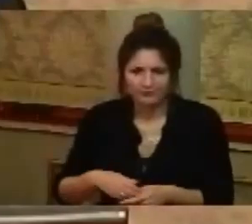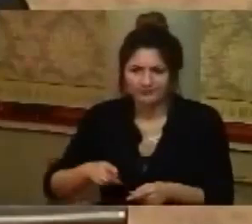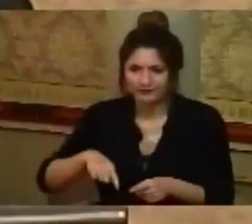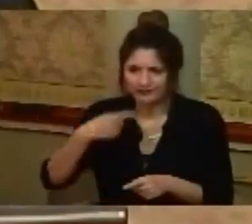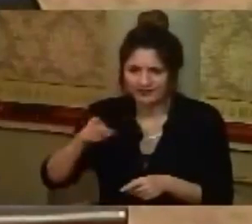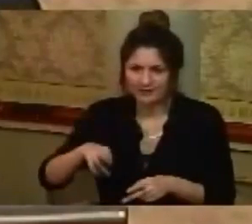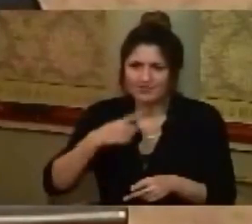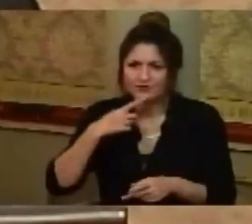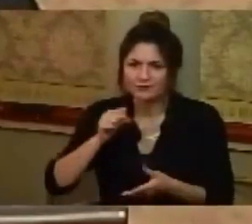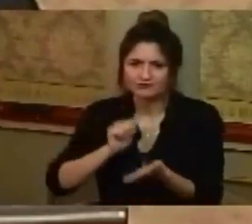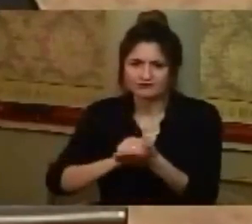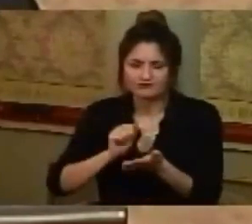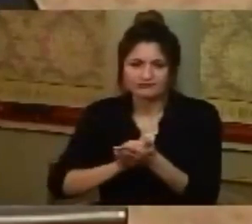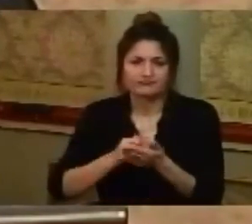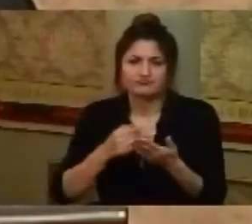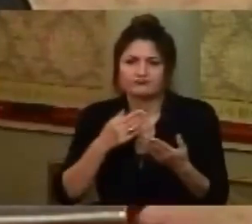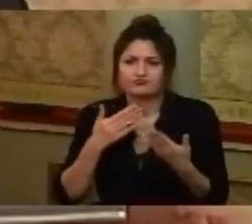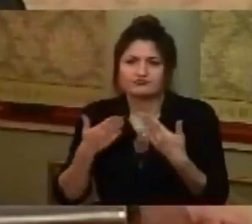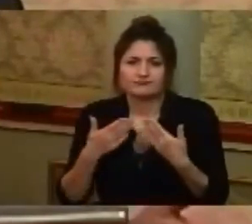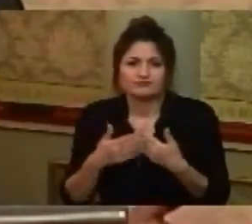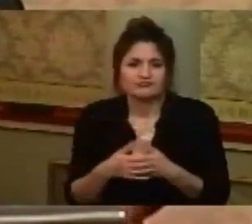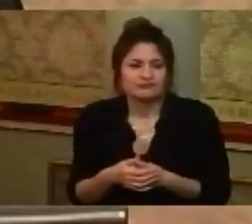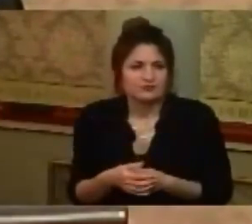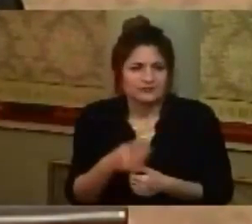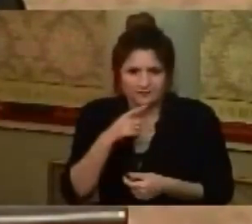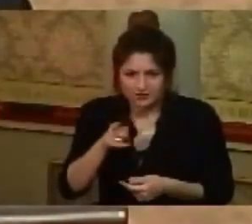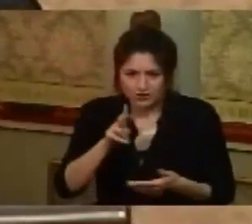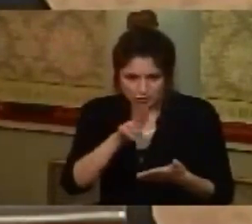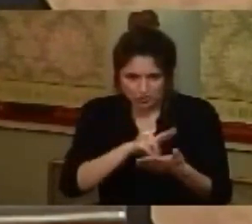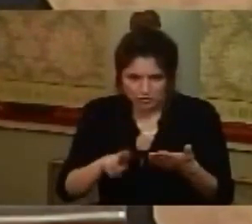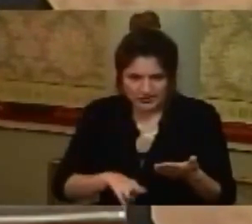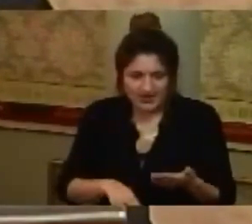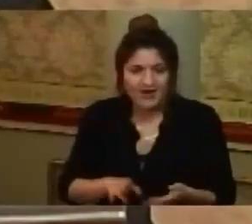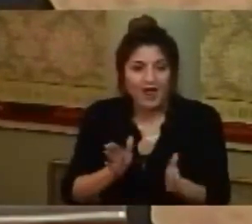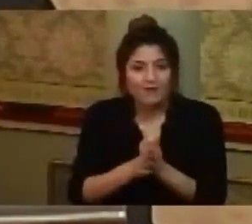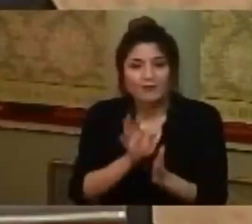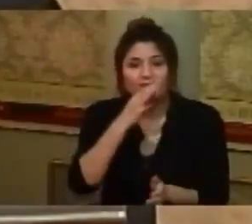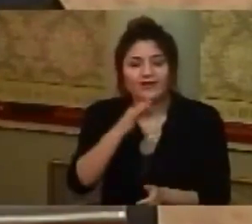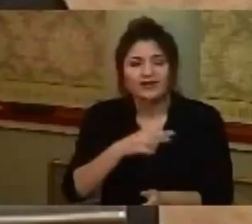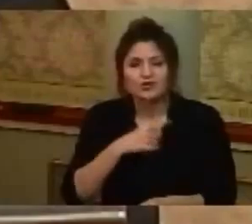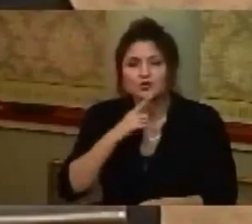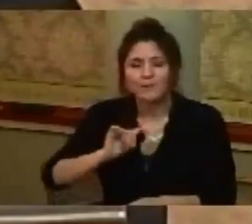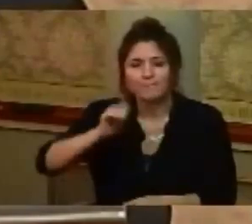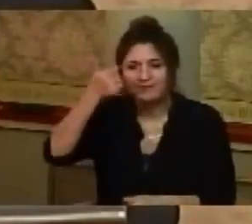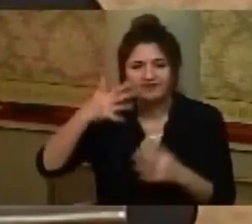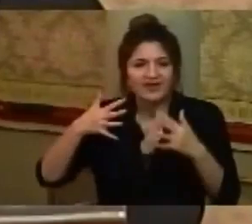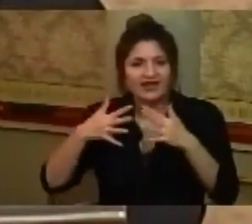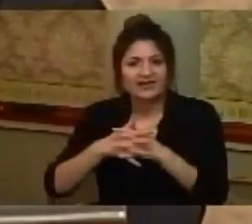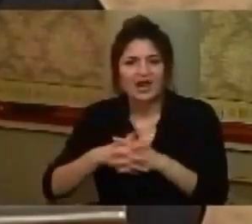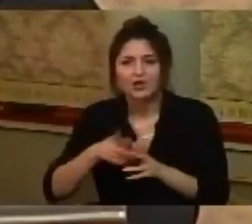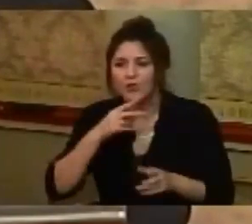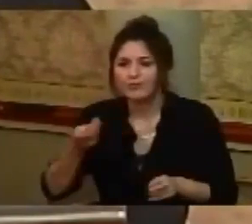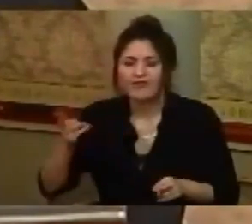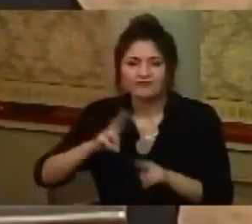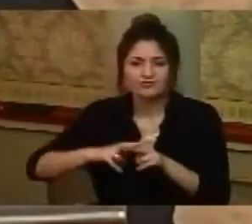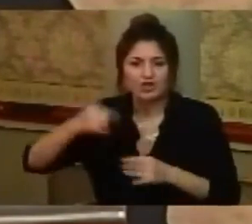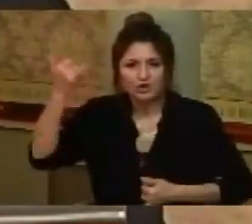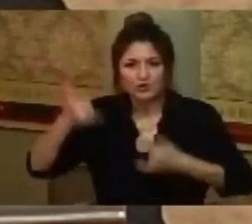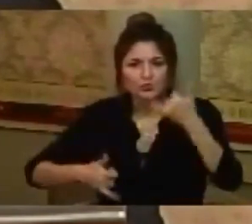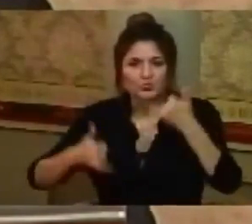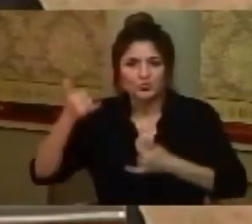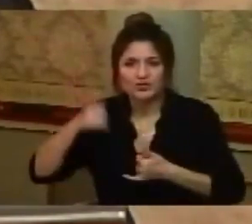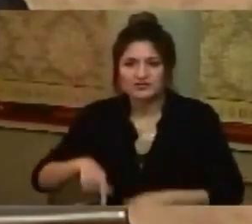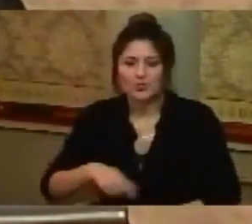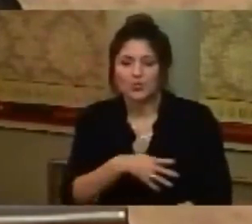presicu, za one koji ne znaju, jer vi kažete da ste čitali u medijima, recite vi meni ko je prvi grad po dolasku turista